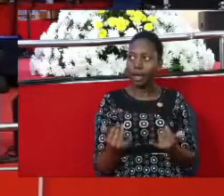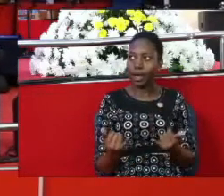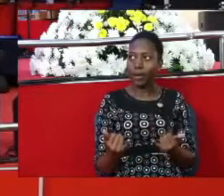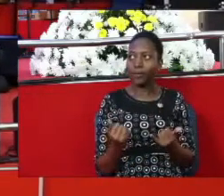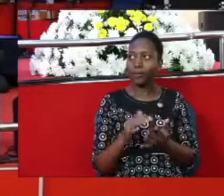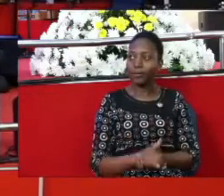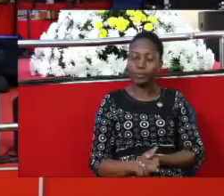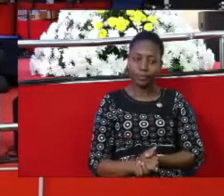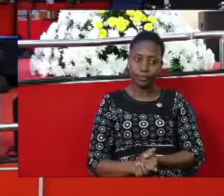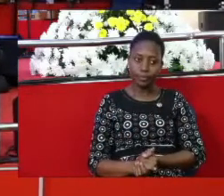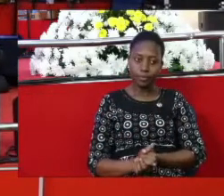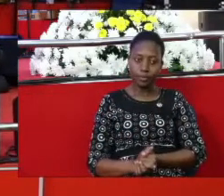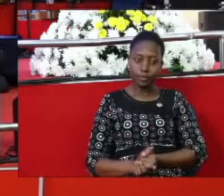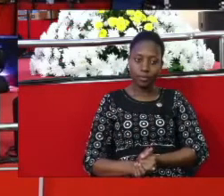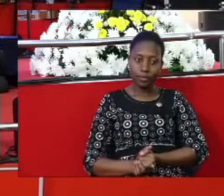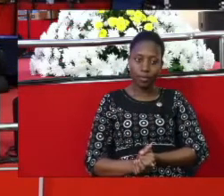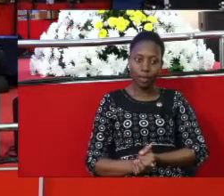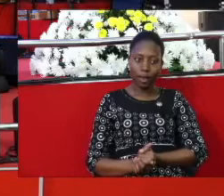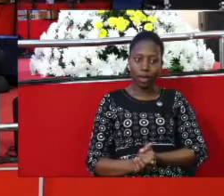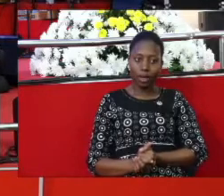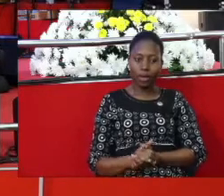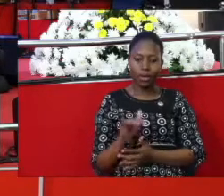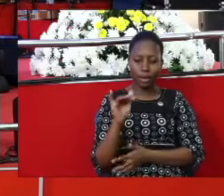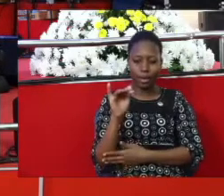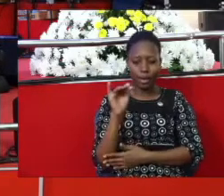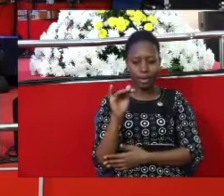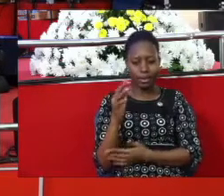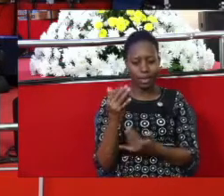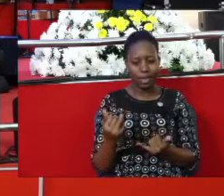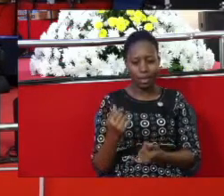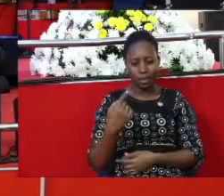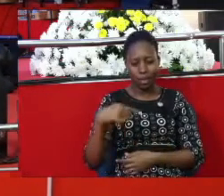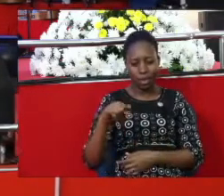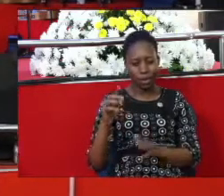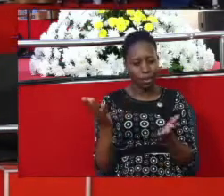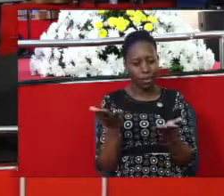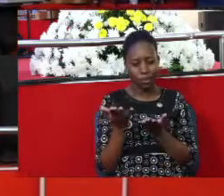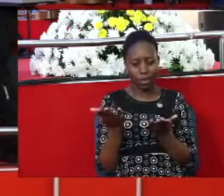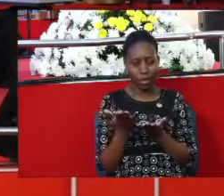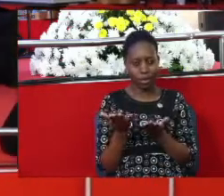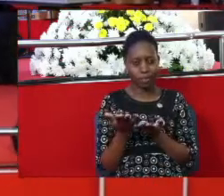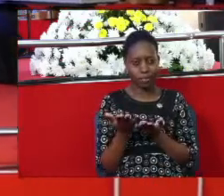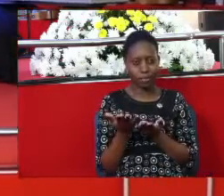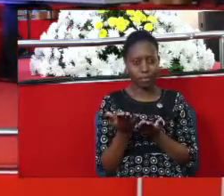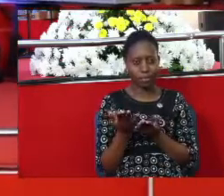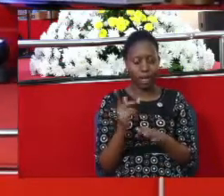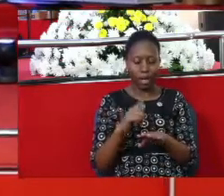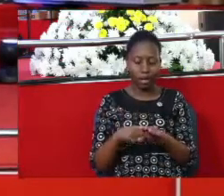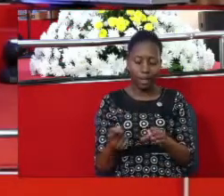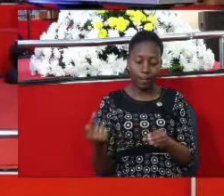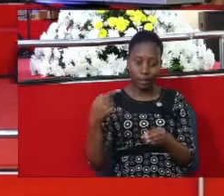wake anamuuliza tunaenda hapana twende. Twende. Kuingia tu jamaa